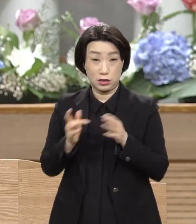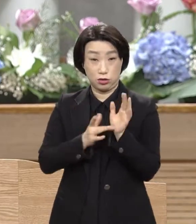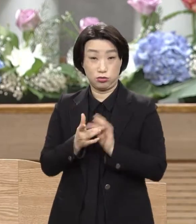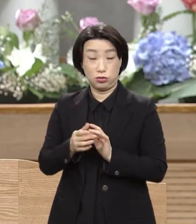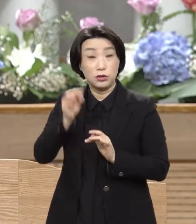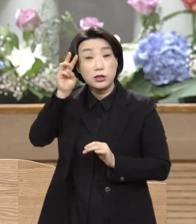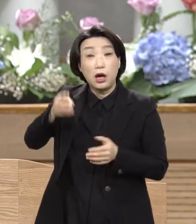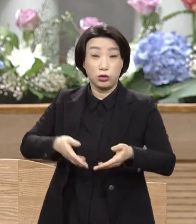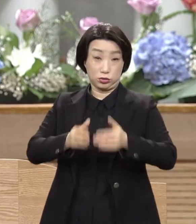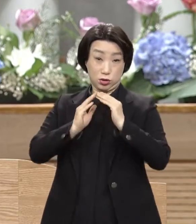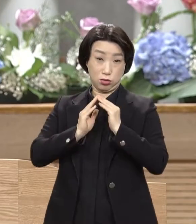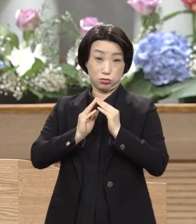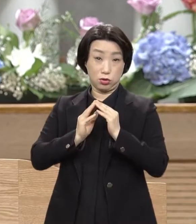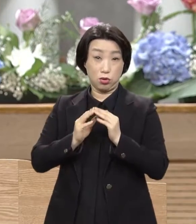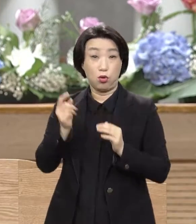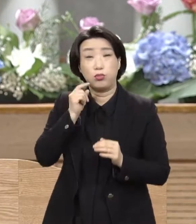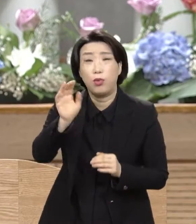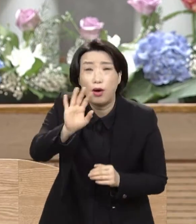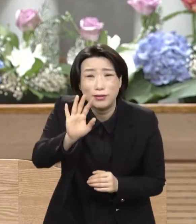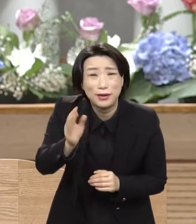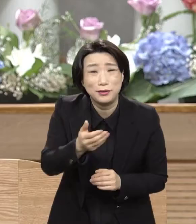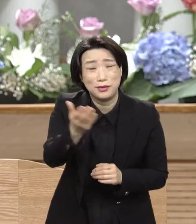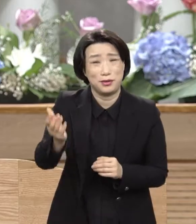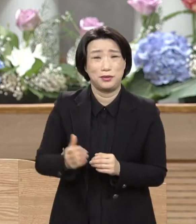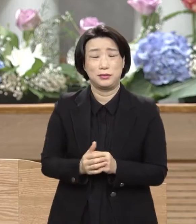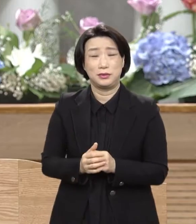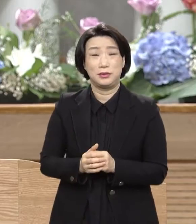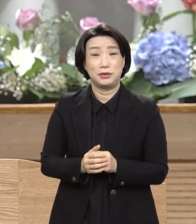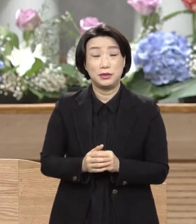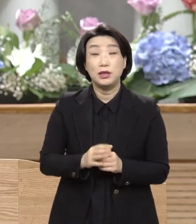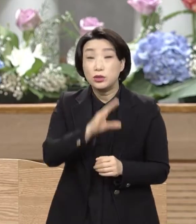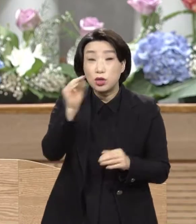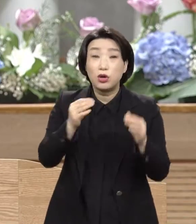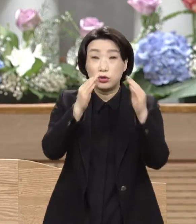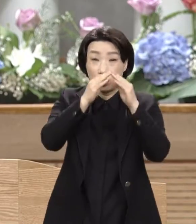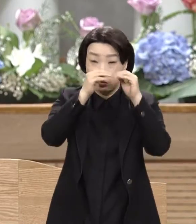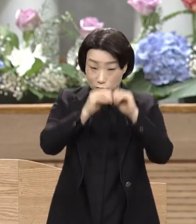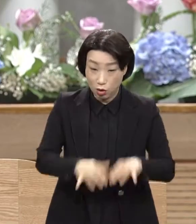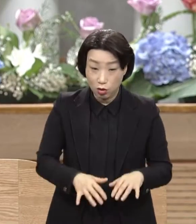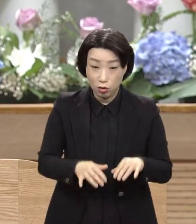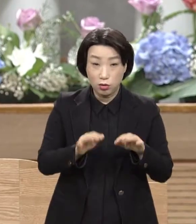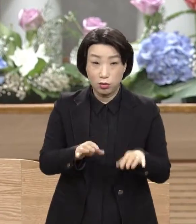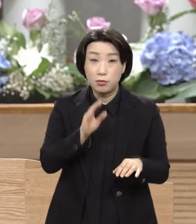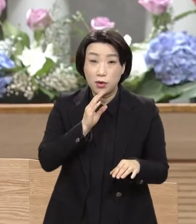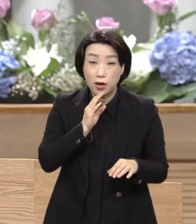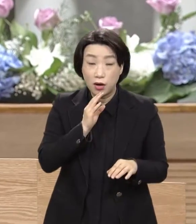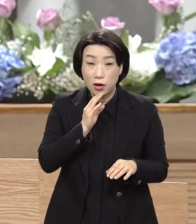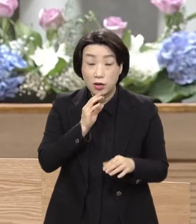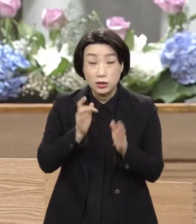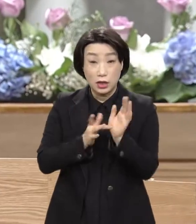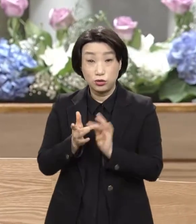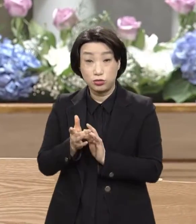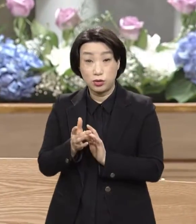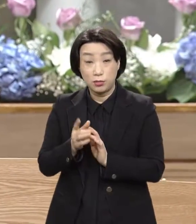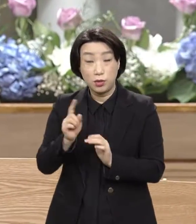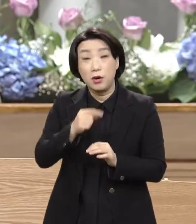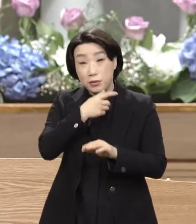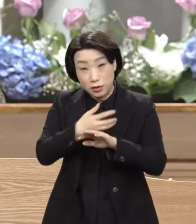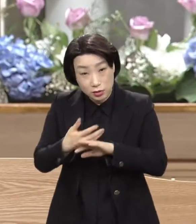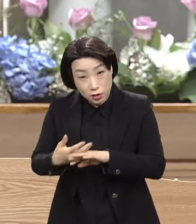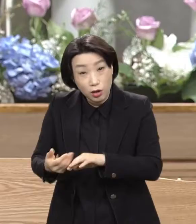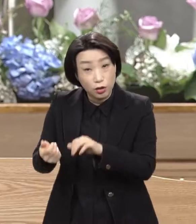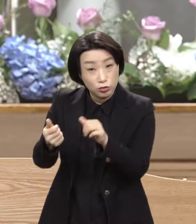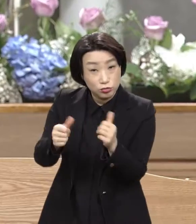만에 짓겠다. 거짓말 아니요. 성전을 헐어버렸어. 예수님이 피